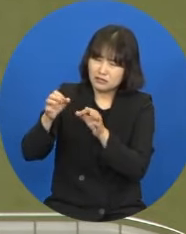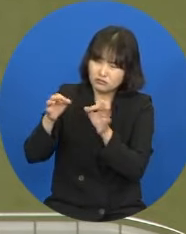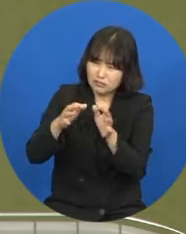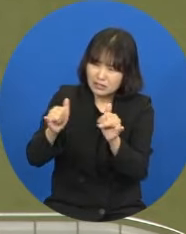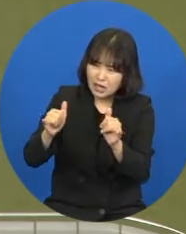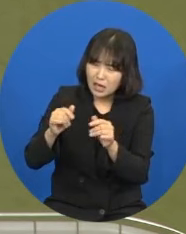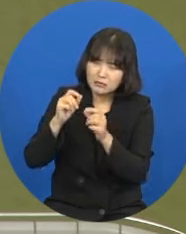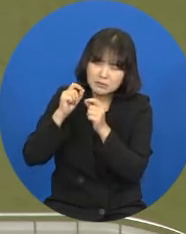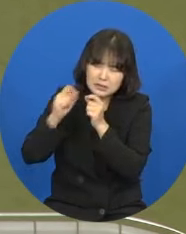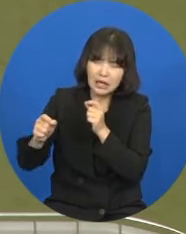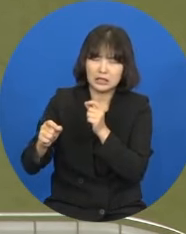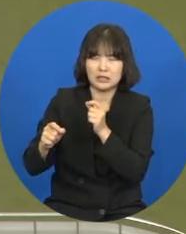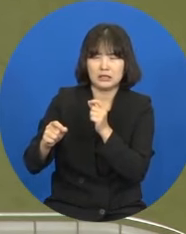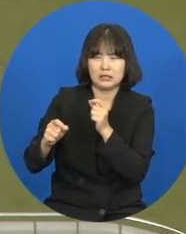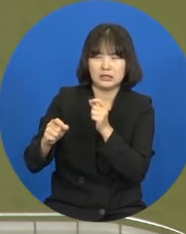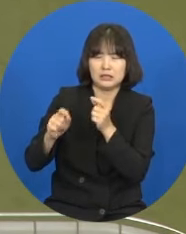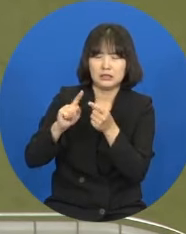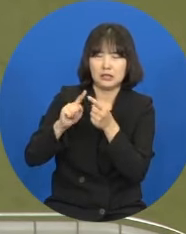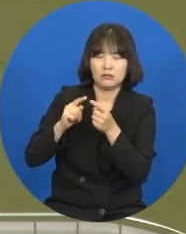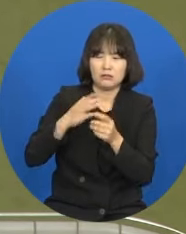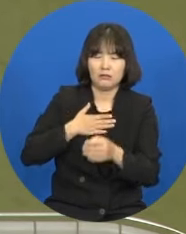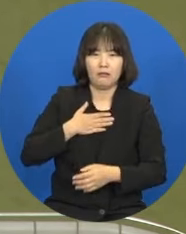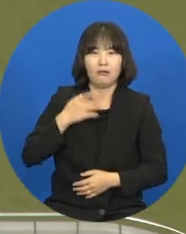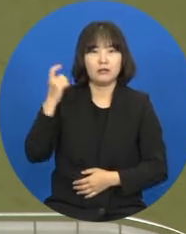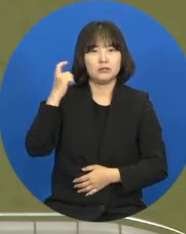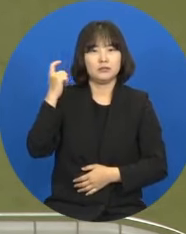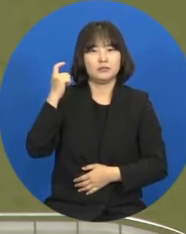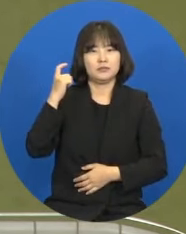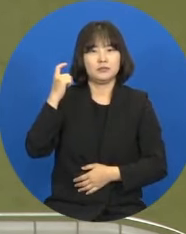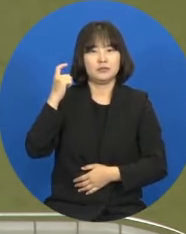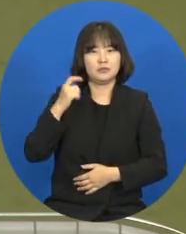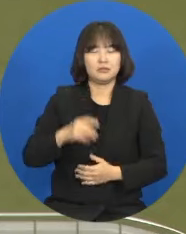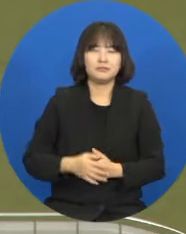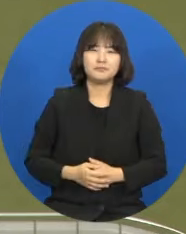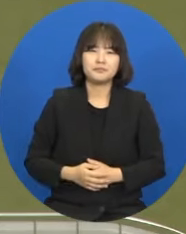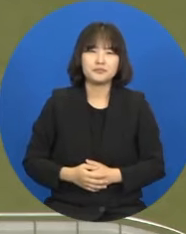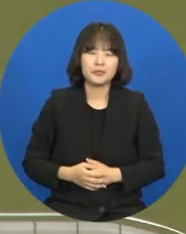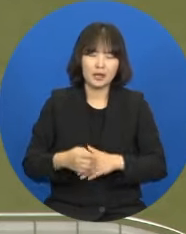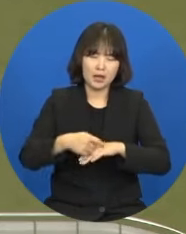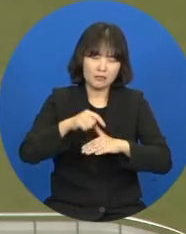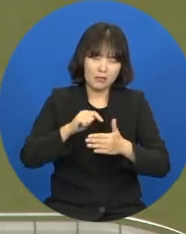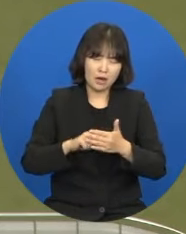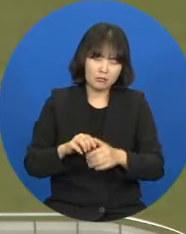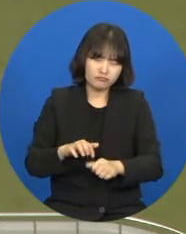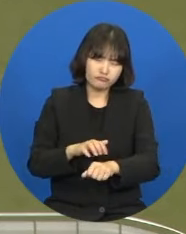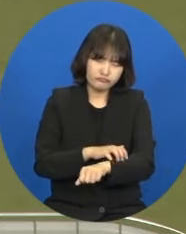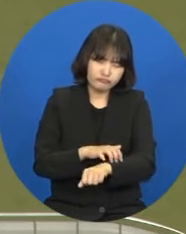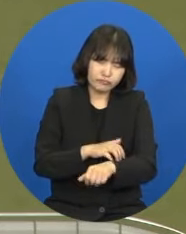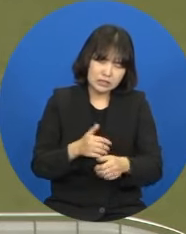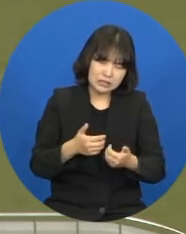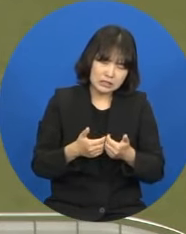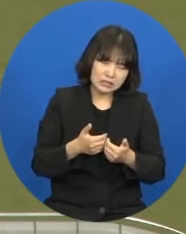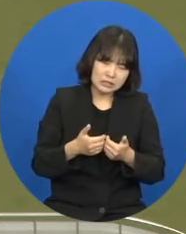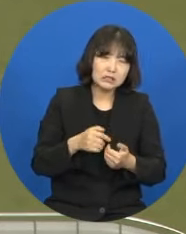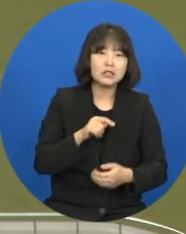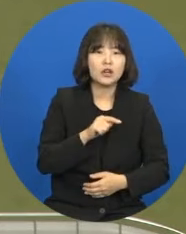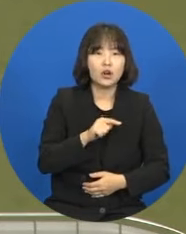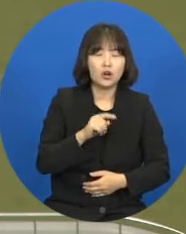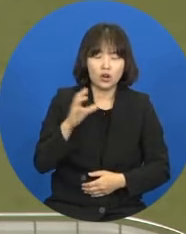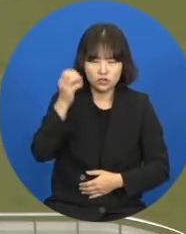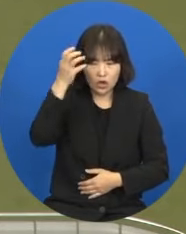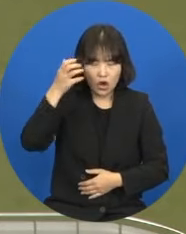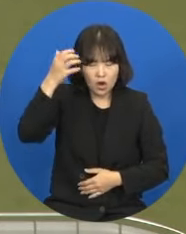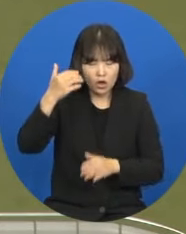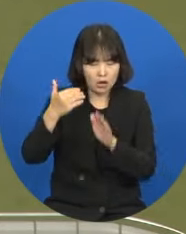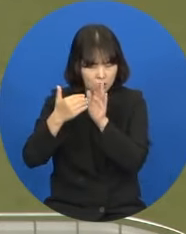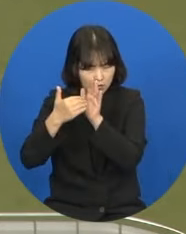사기꾼이었다 이야기를 제가 들으면서 뭔가 마음에 좀 불편했던 그것이 성령께서 막아 주신